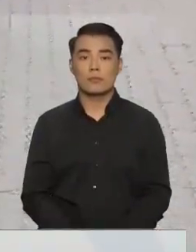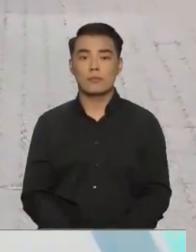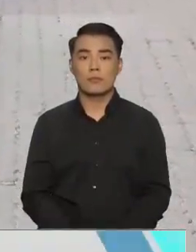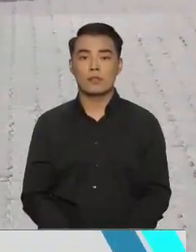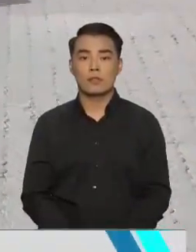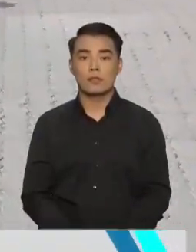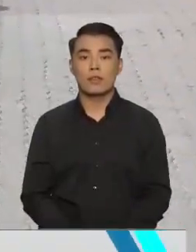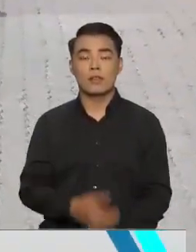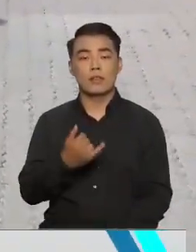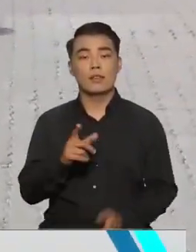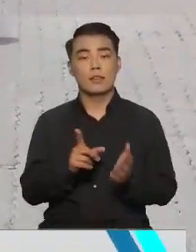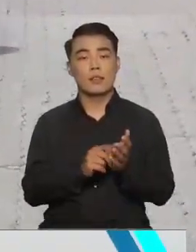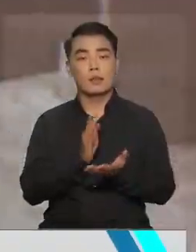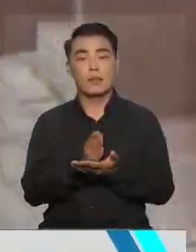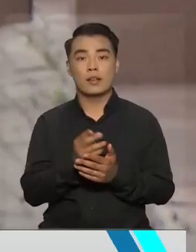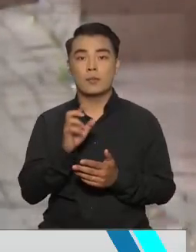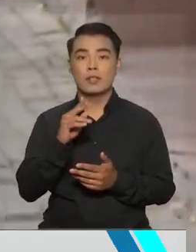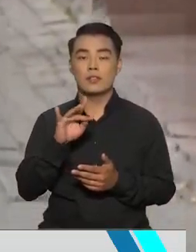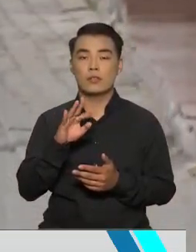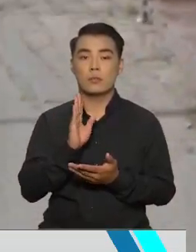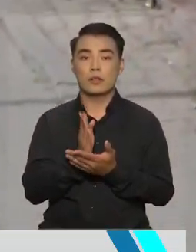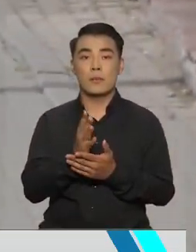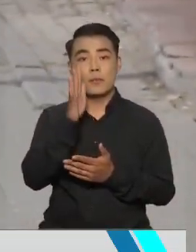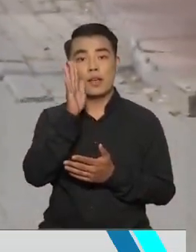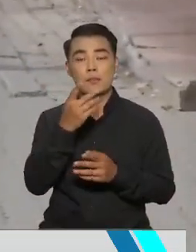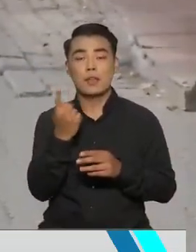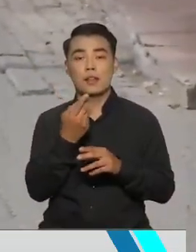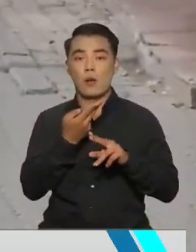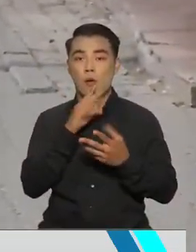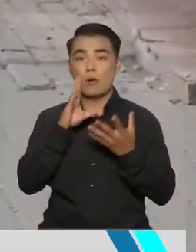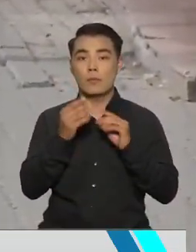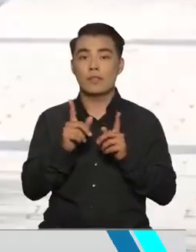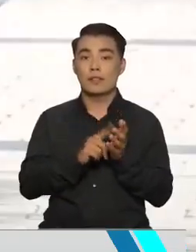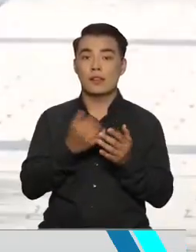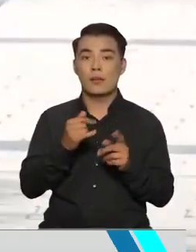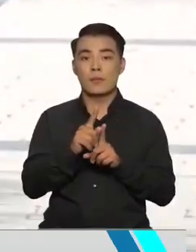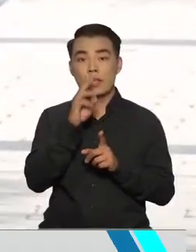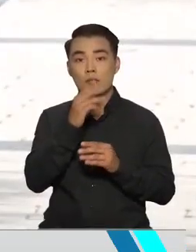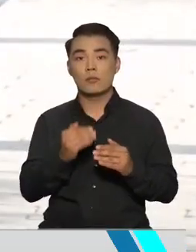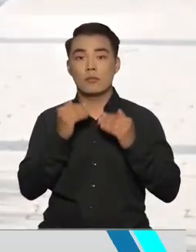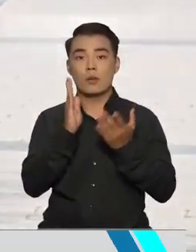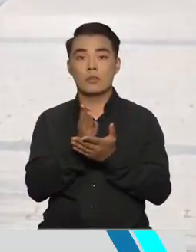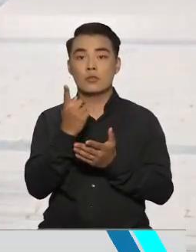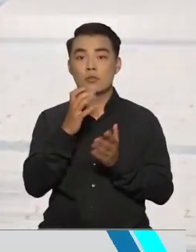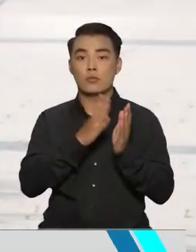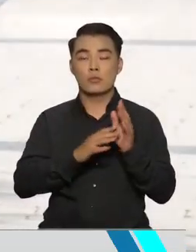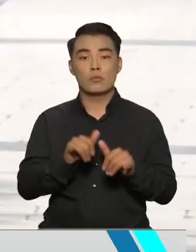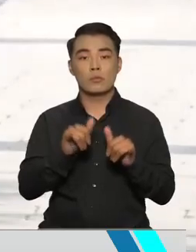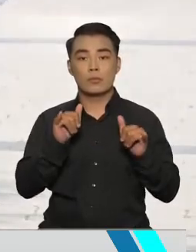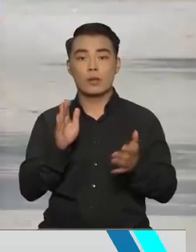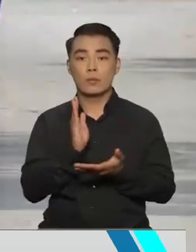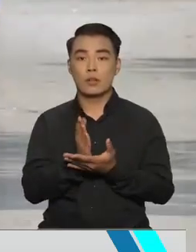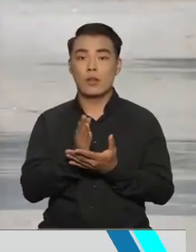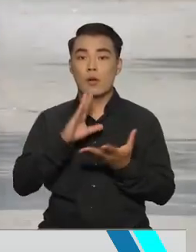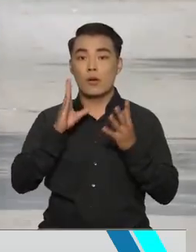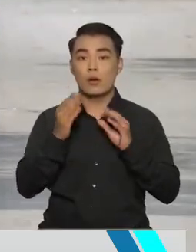Бейнетіне қарай зейнеті. Енді солай болмақ. Алдағы 5 жылда базалық зейнетақы үздіксіз өседі. 190 000 теңгеге дейін ұлғаяды. Дәулетті етпесе